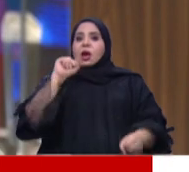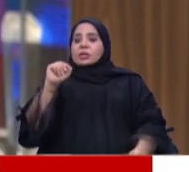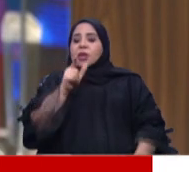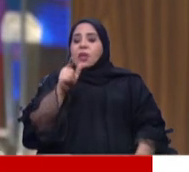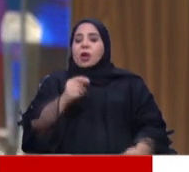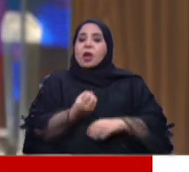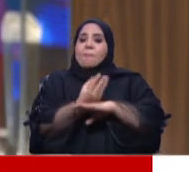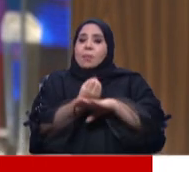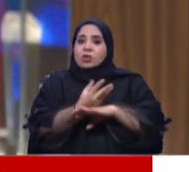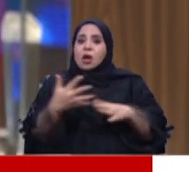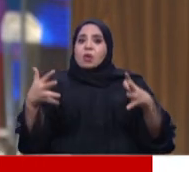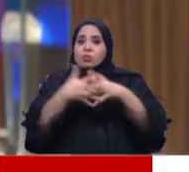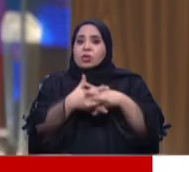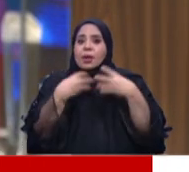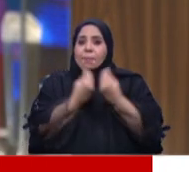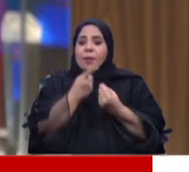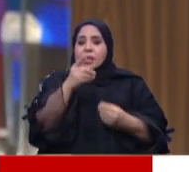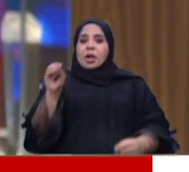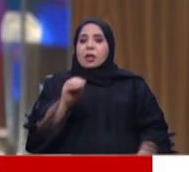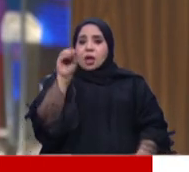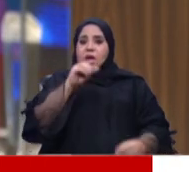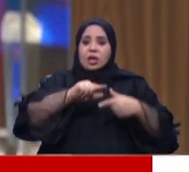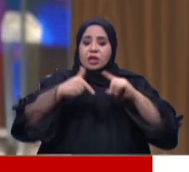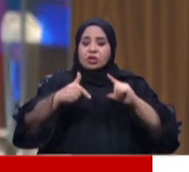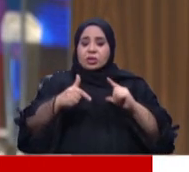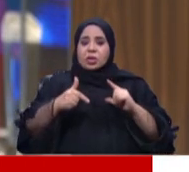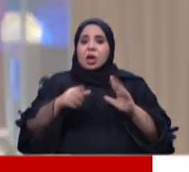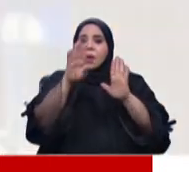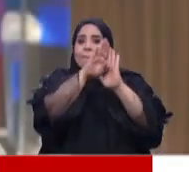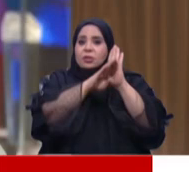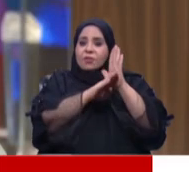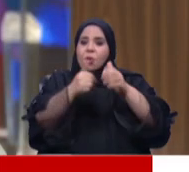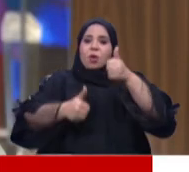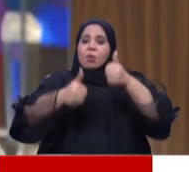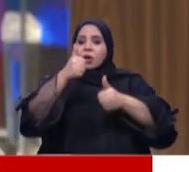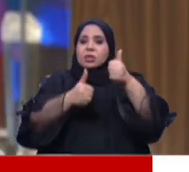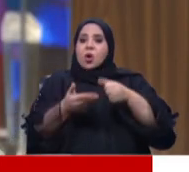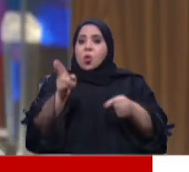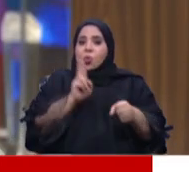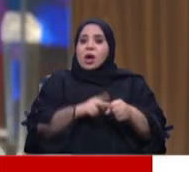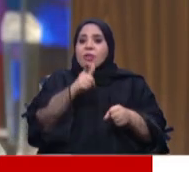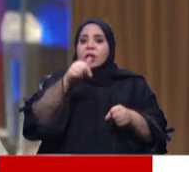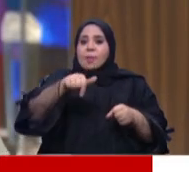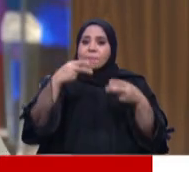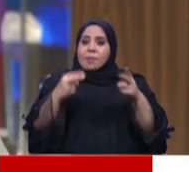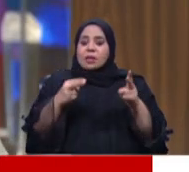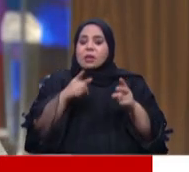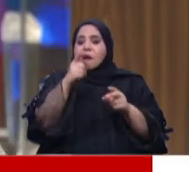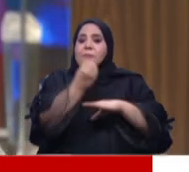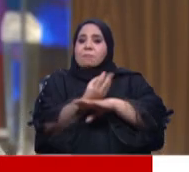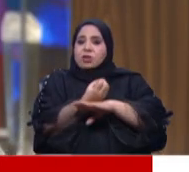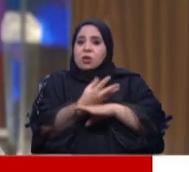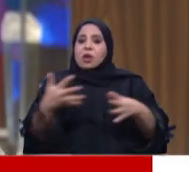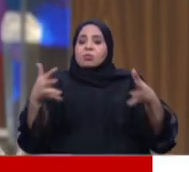المشاريع المشتركة مع الهيئة الخليجية للمواصفات والمقاييس، وهو يأتي في إطار المشاريع المشتركة